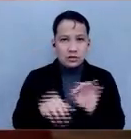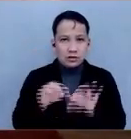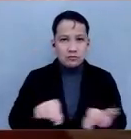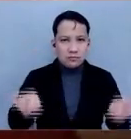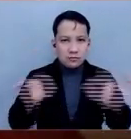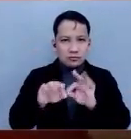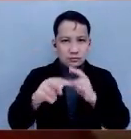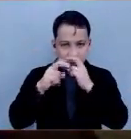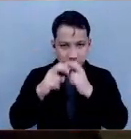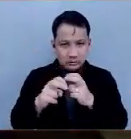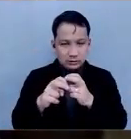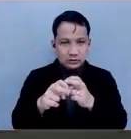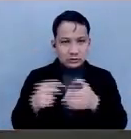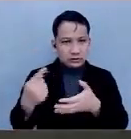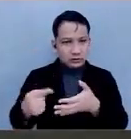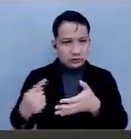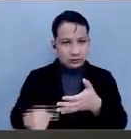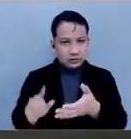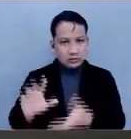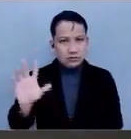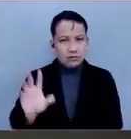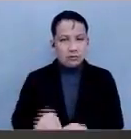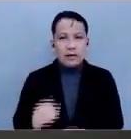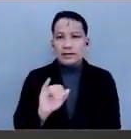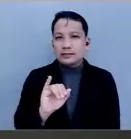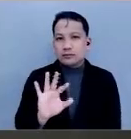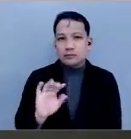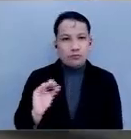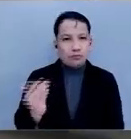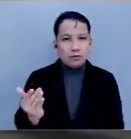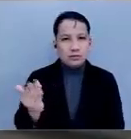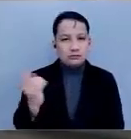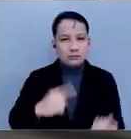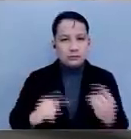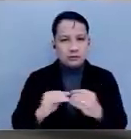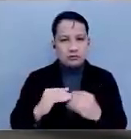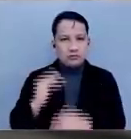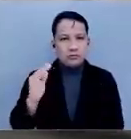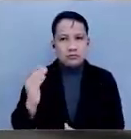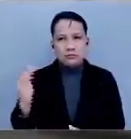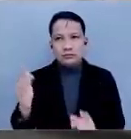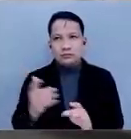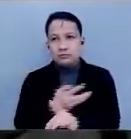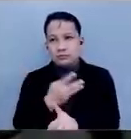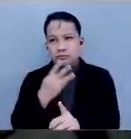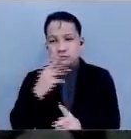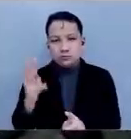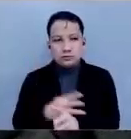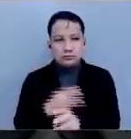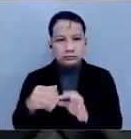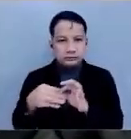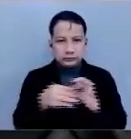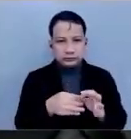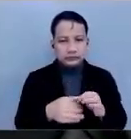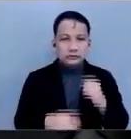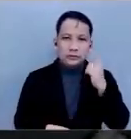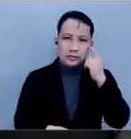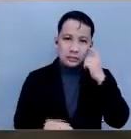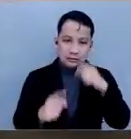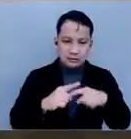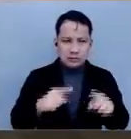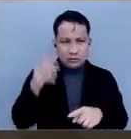pagbabantay sa mga checkpoint. Dahil kung walang ganito, baka raw mas marami pa ang karahasang may kaugnayan sa eleksyon. Pero nakababahala